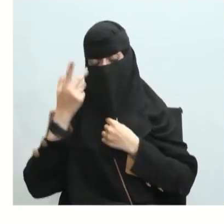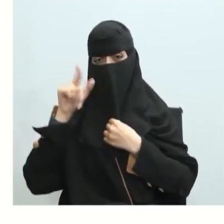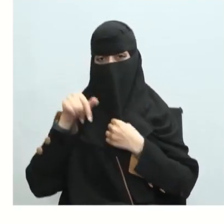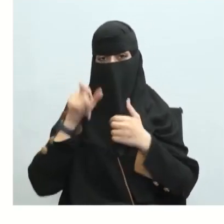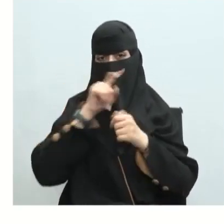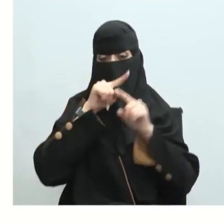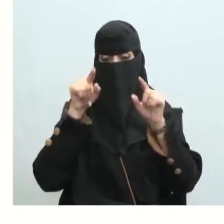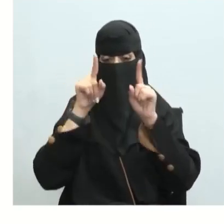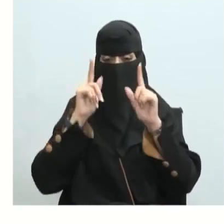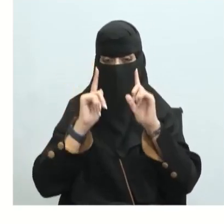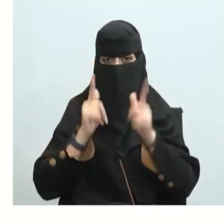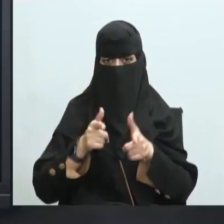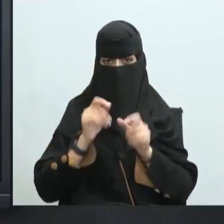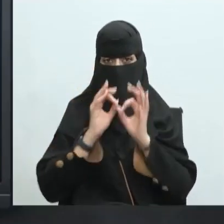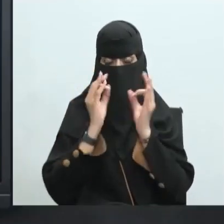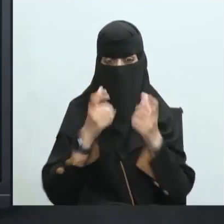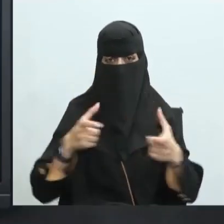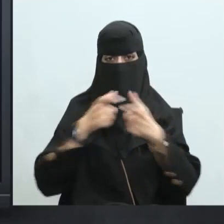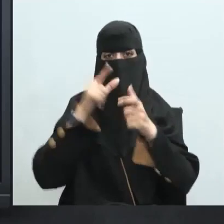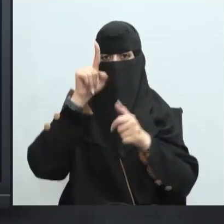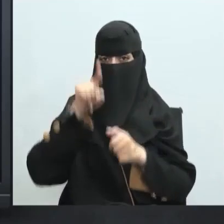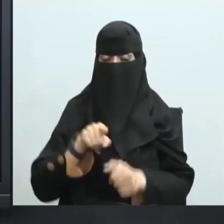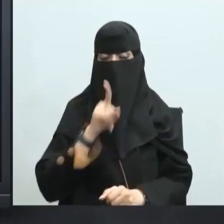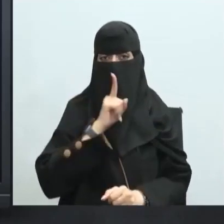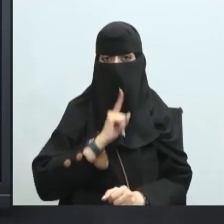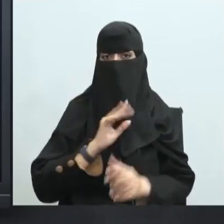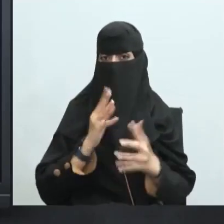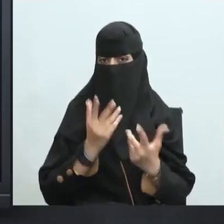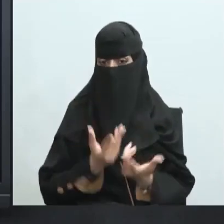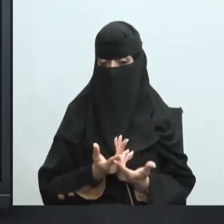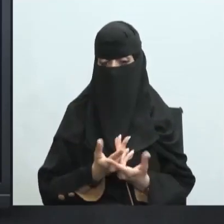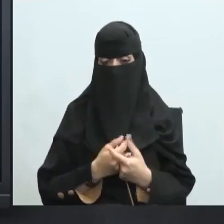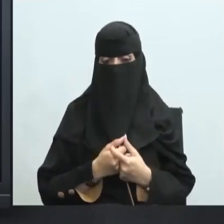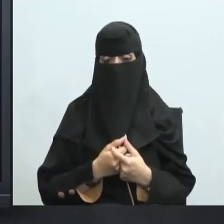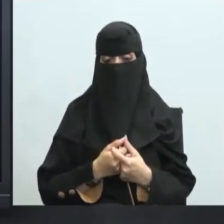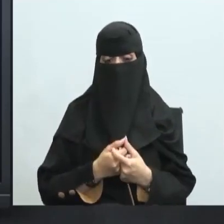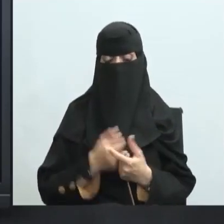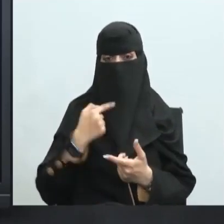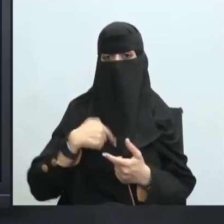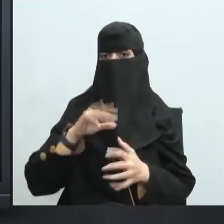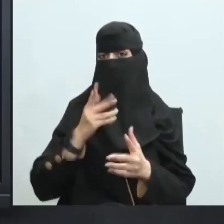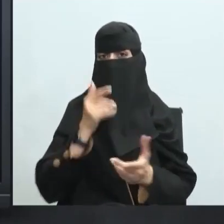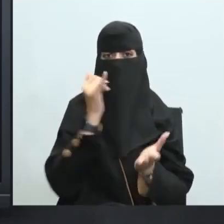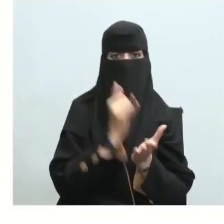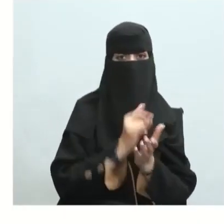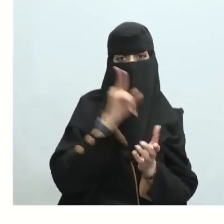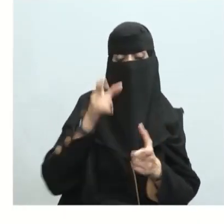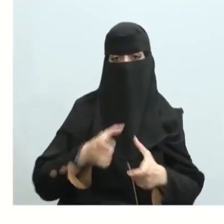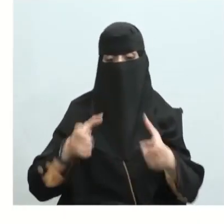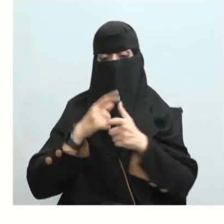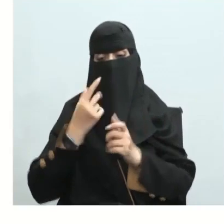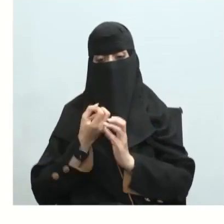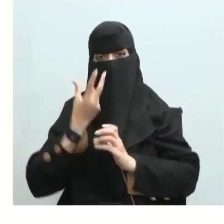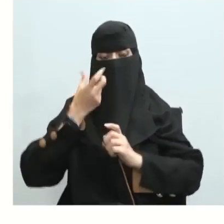محضر اجتماع في يوم تذكر اليوم والتاريخ تم الاجتماع ورئاسه هنا ستكمل ذلك ثم بعد ذلك